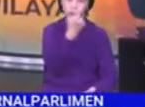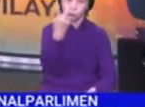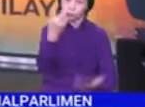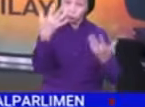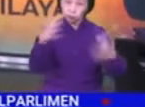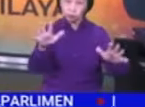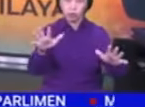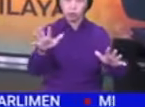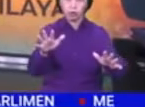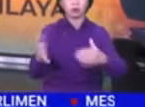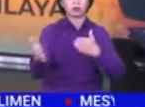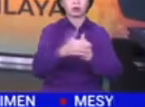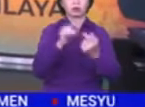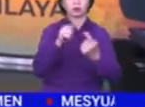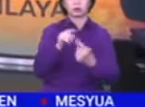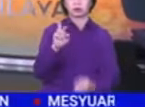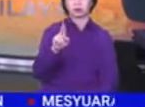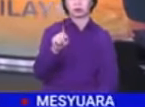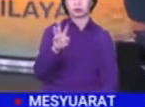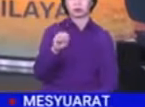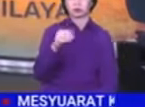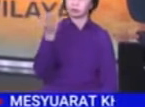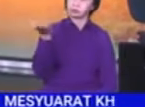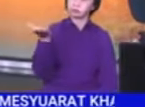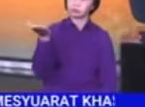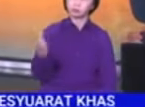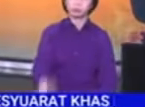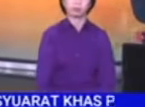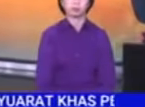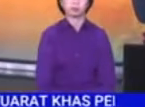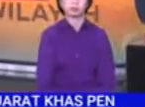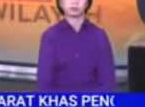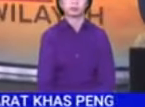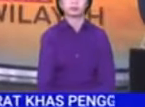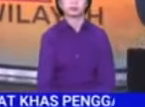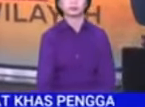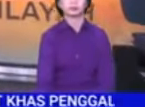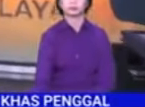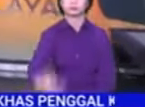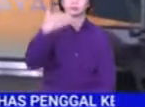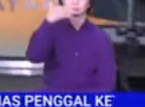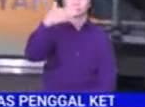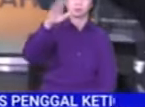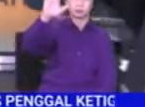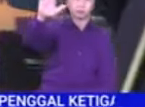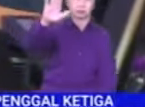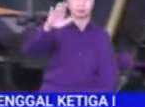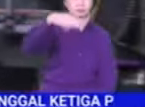kedua Bachsin ati anda kembali sebagai anggota Polri Serikat Hai terima kasih